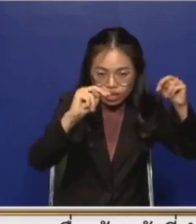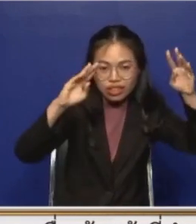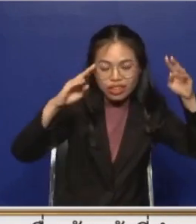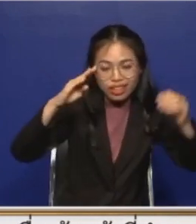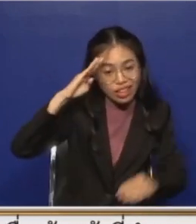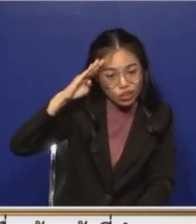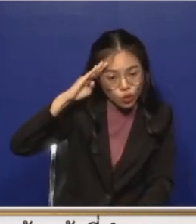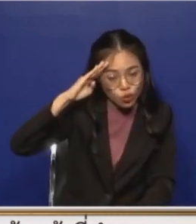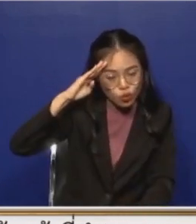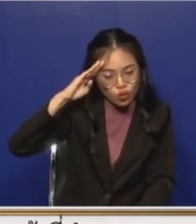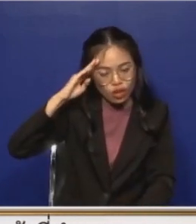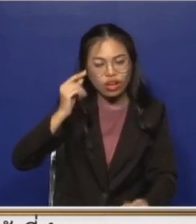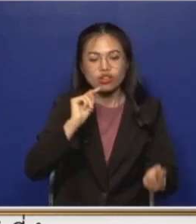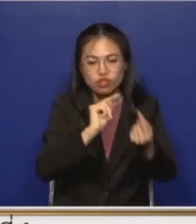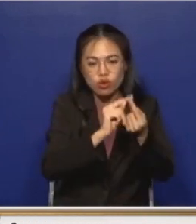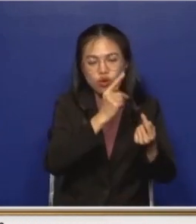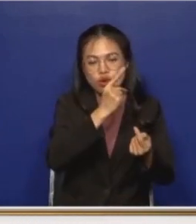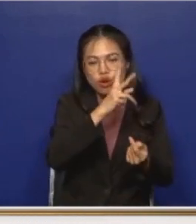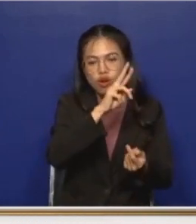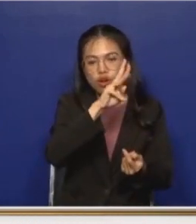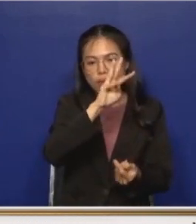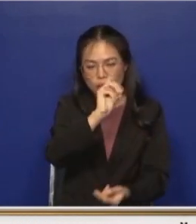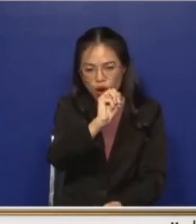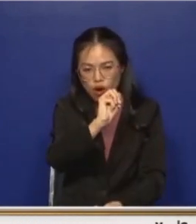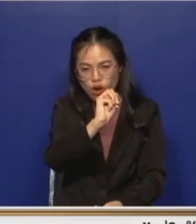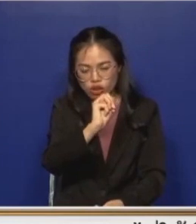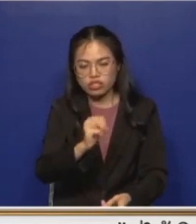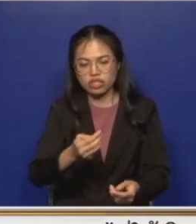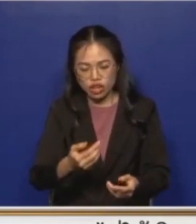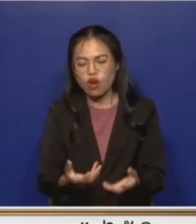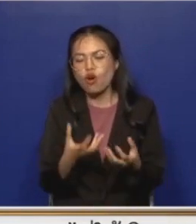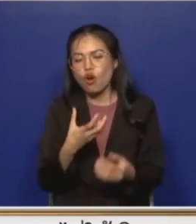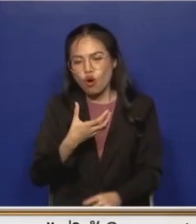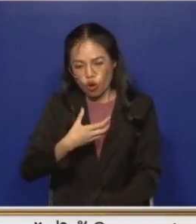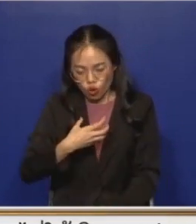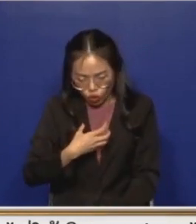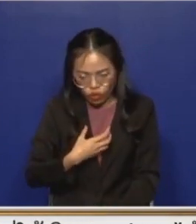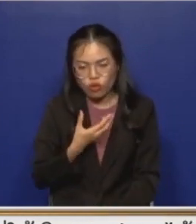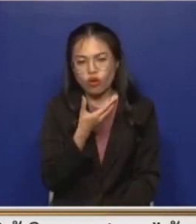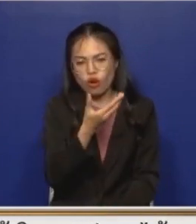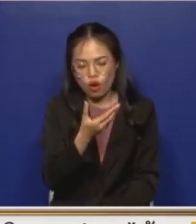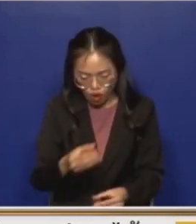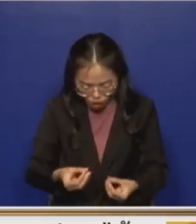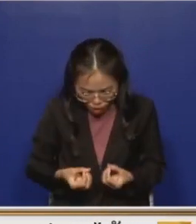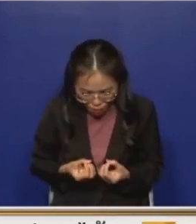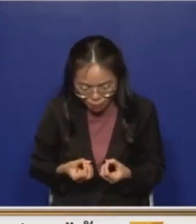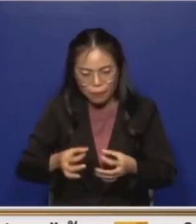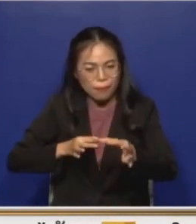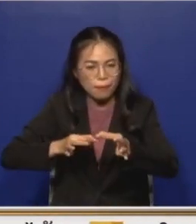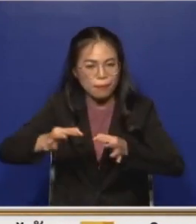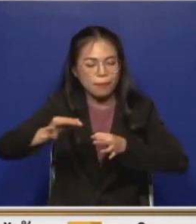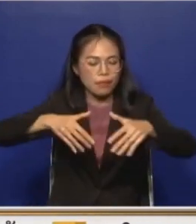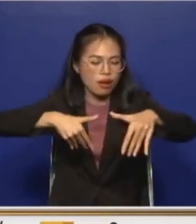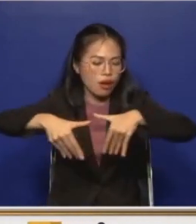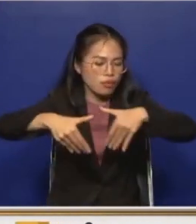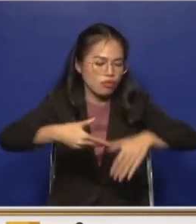ผมขอส่งผ่านข้อความที่จะอภิปรายนับแต่นี้ต่อไปไปยังประชาชนคนไทยทั้งประเทศครับ